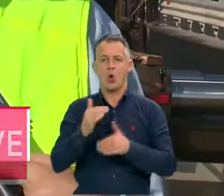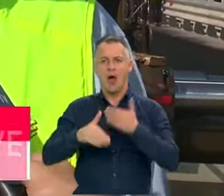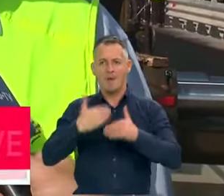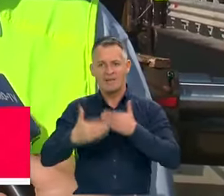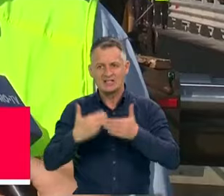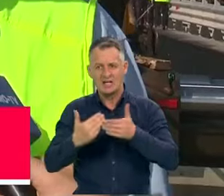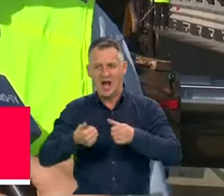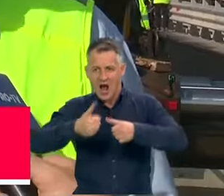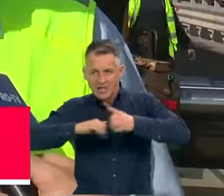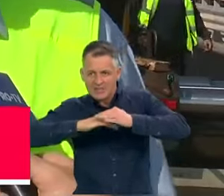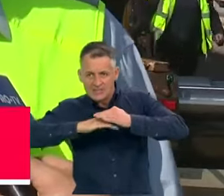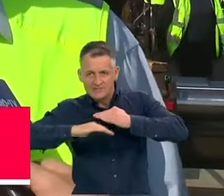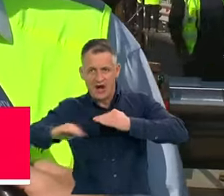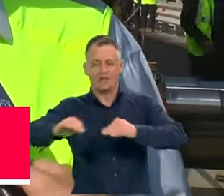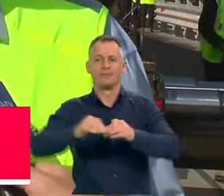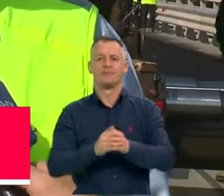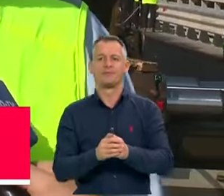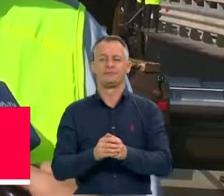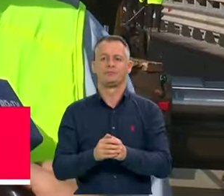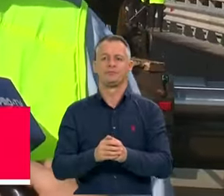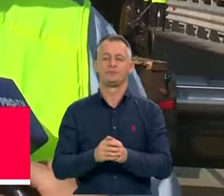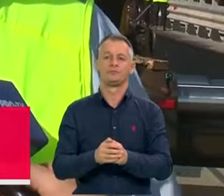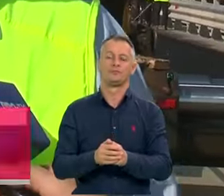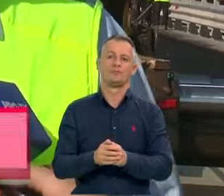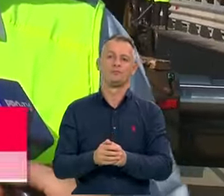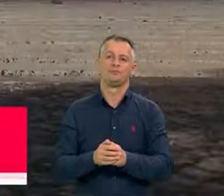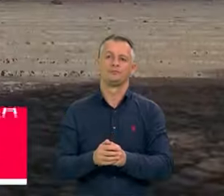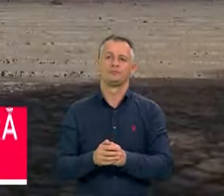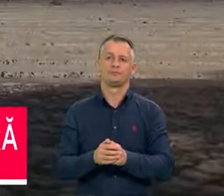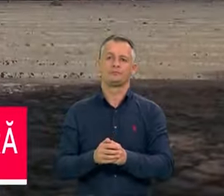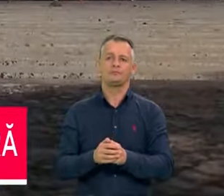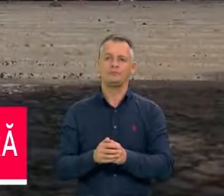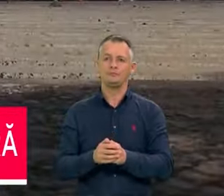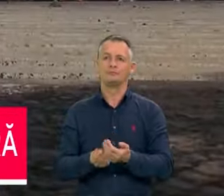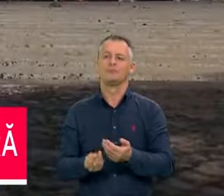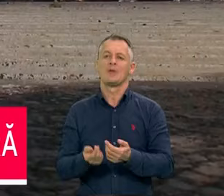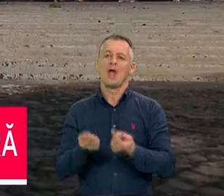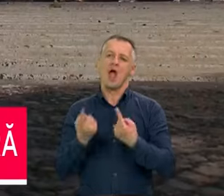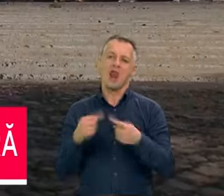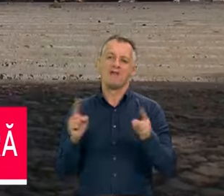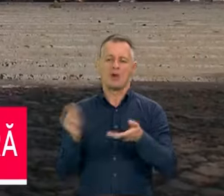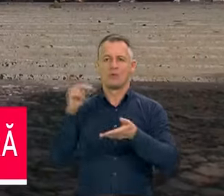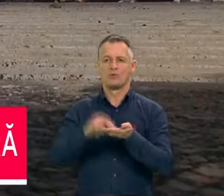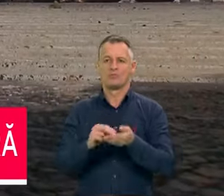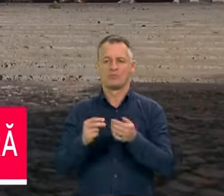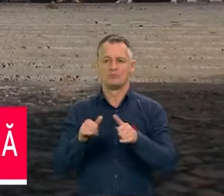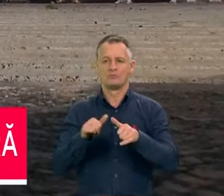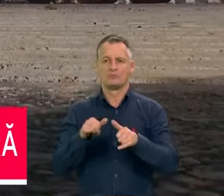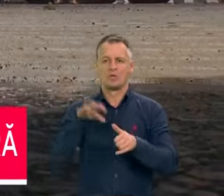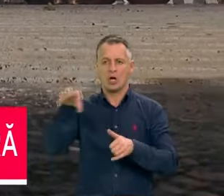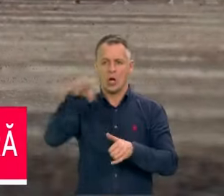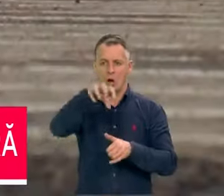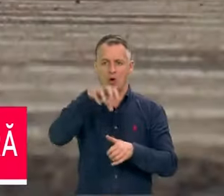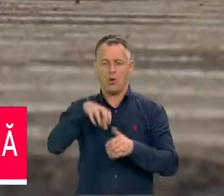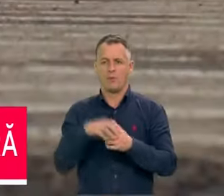a agregatelor altfel repartizate pe pe dimensiuni și în plus sunt